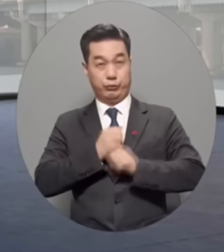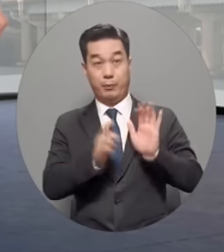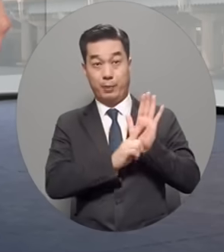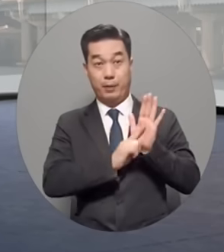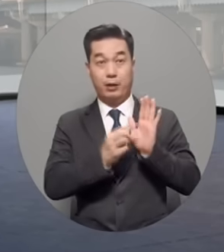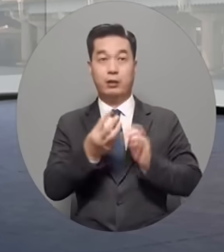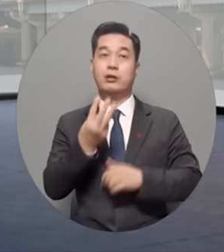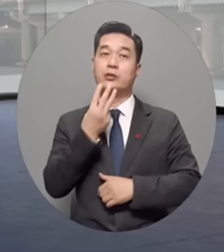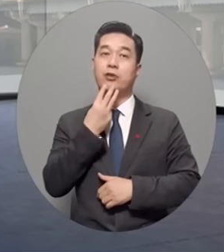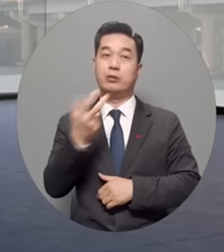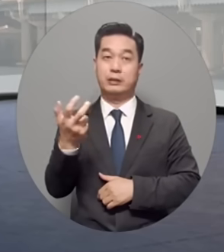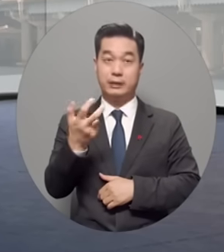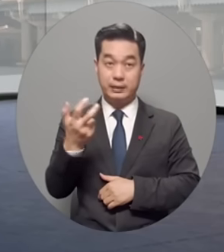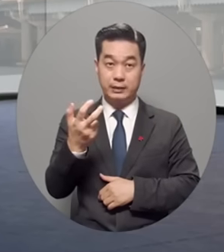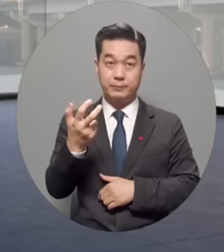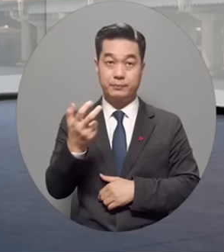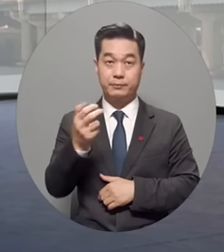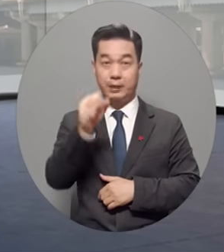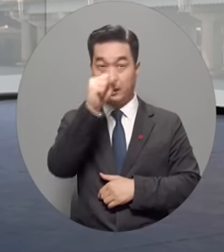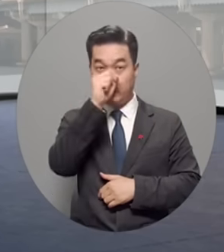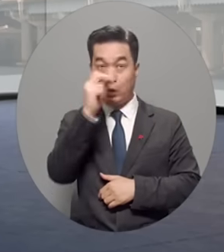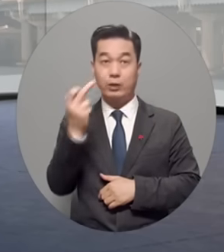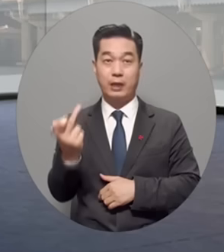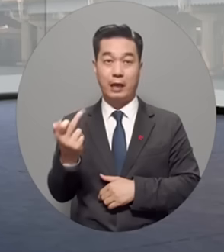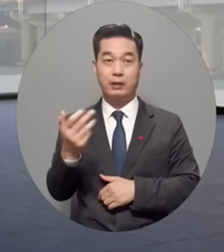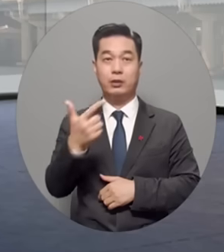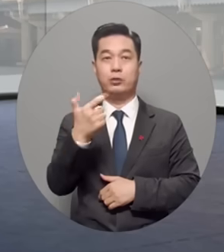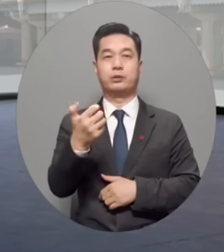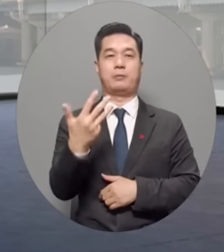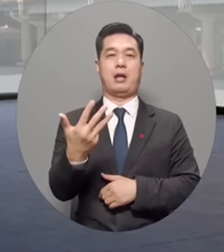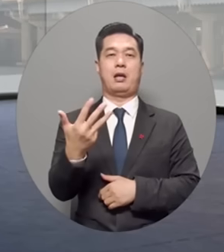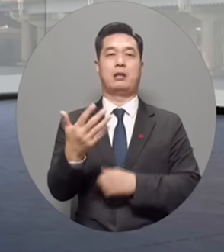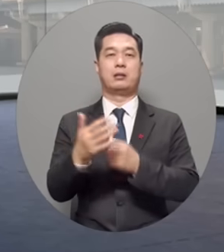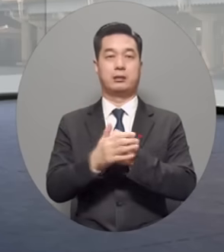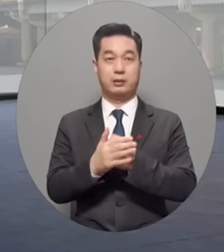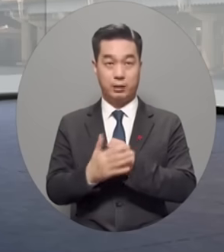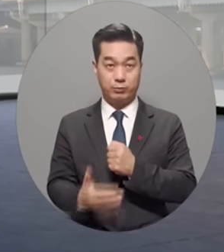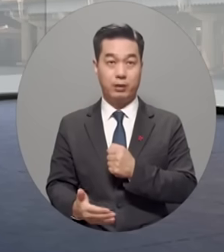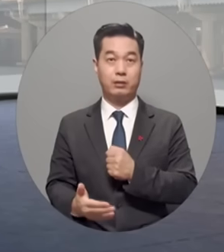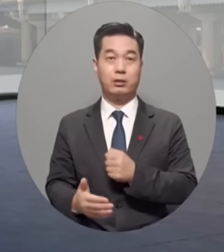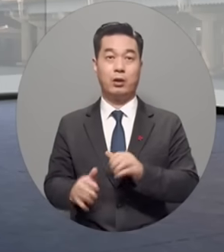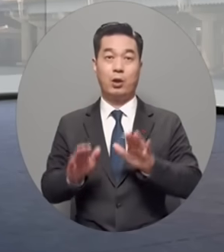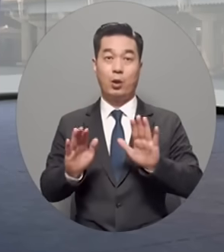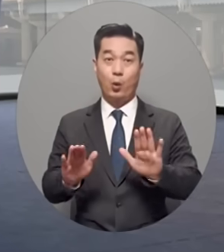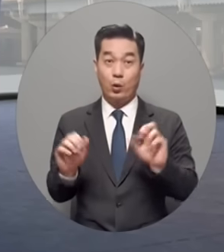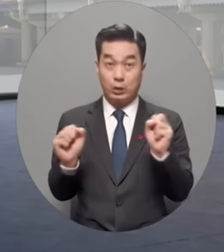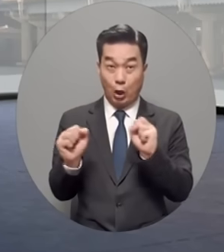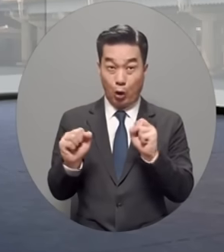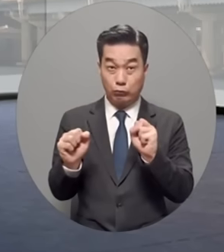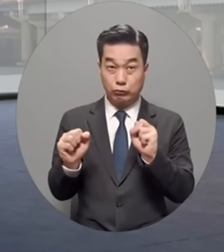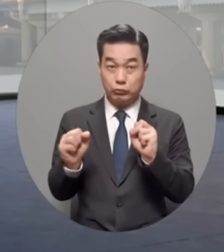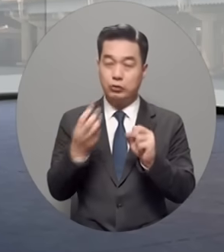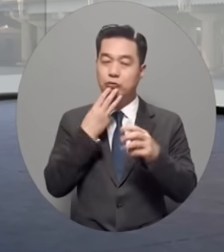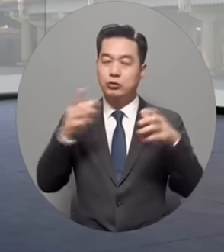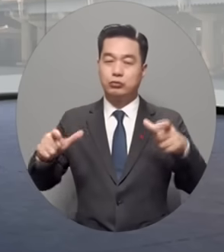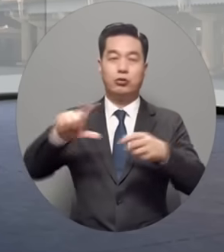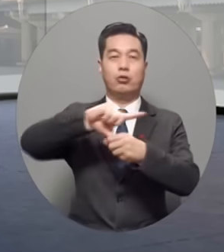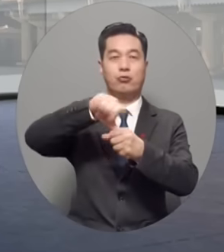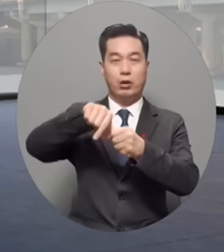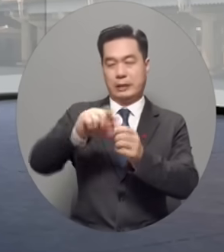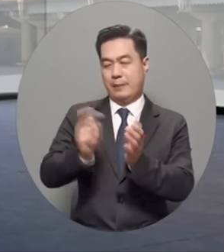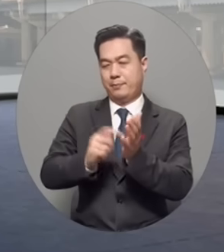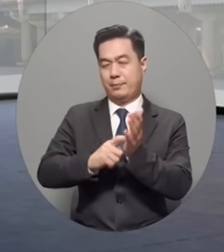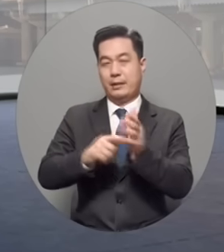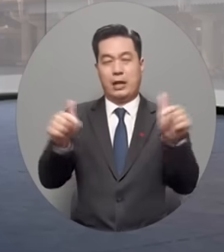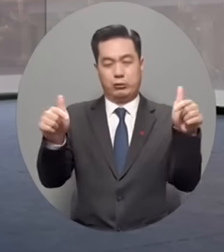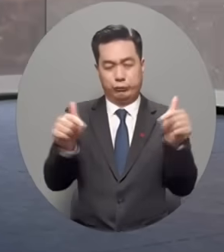서산 68마이크로그램으로 나쁜 수준을 보이고 있는데요. 특히 수도권에는 올겨울 들어 처음으로 미세먼지 비상저감 조치가